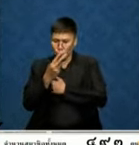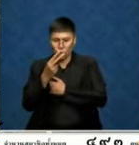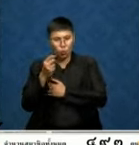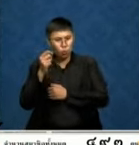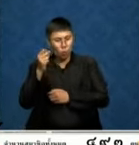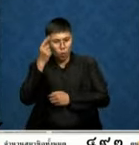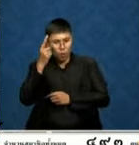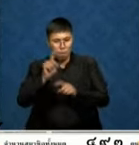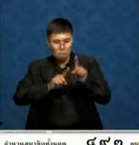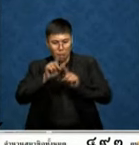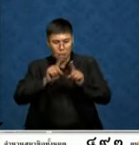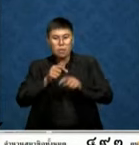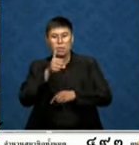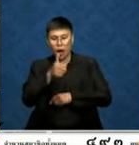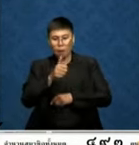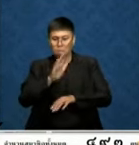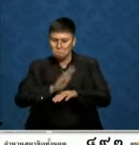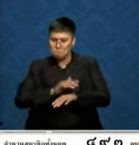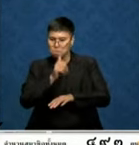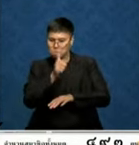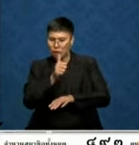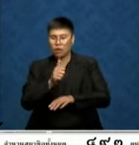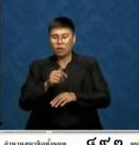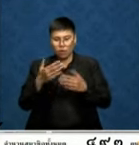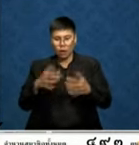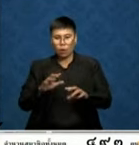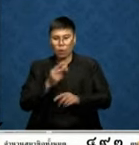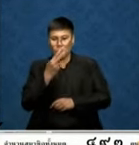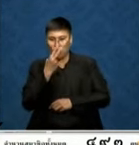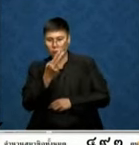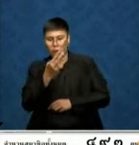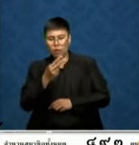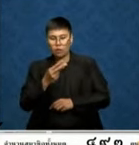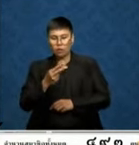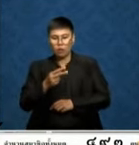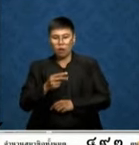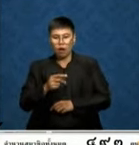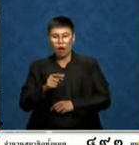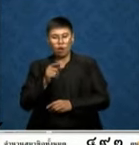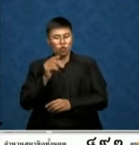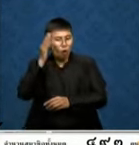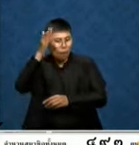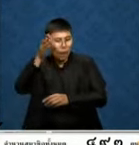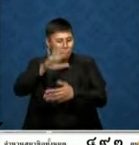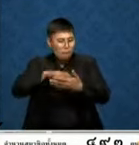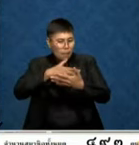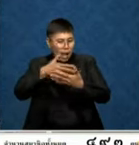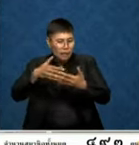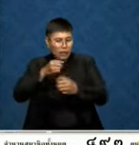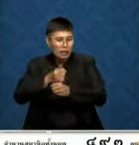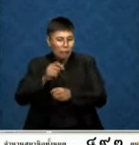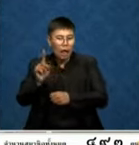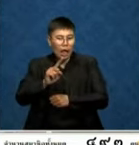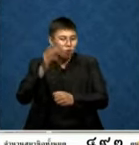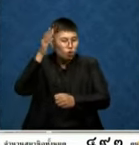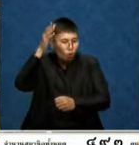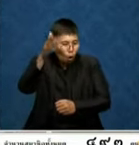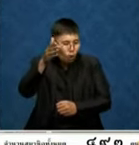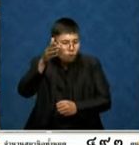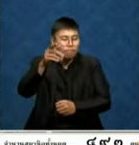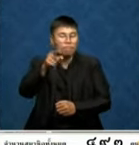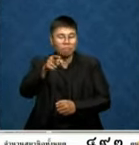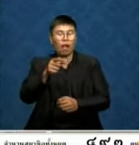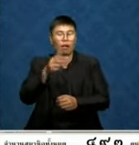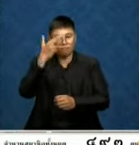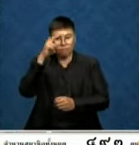พลังงานจากนี้พอได้เห็นหน้าตาและทิศทางว่าจะไปอย่างไรผมคงไม่ถามจากข้อมูล